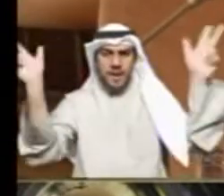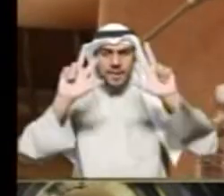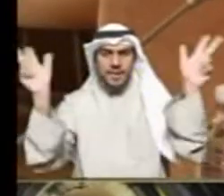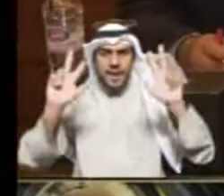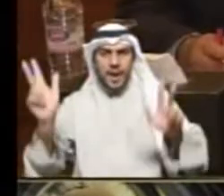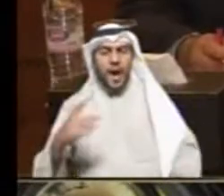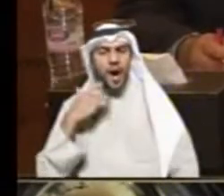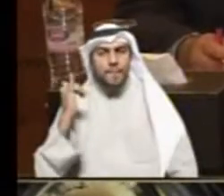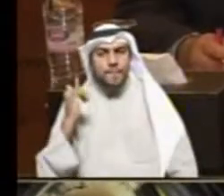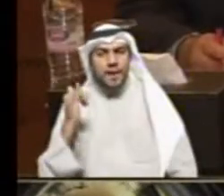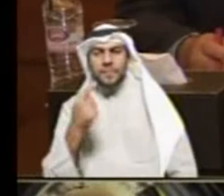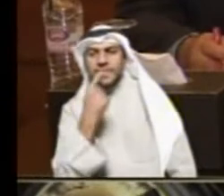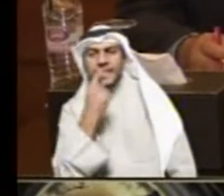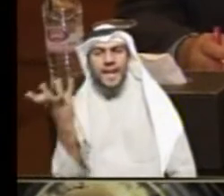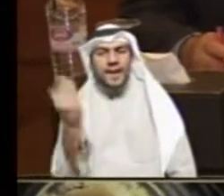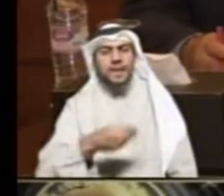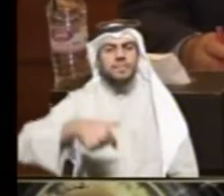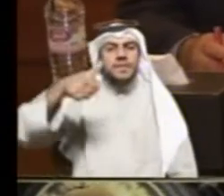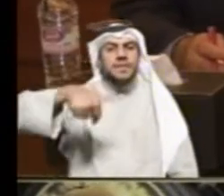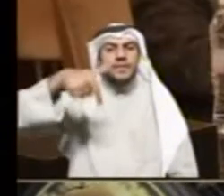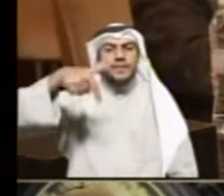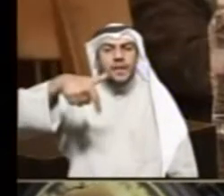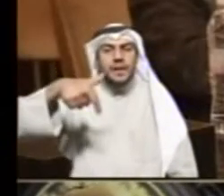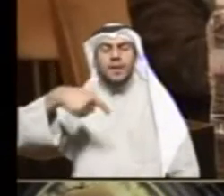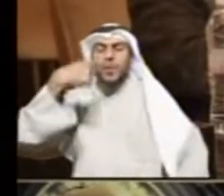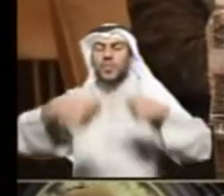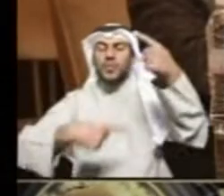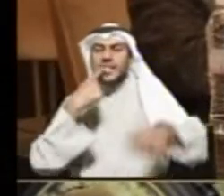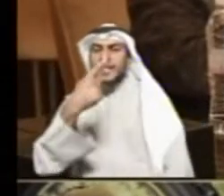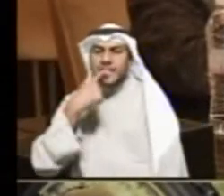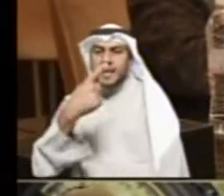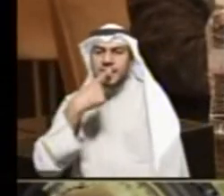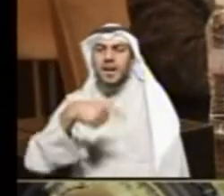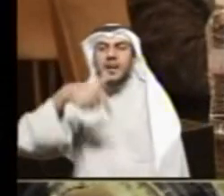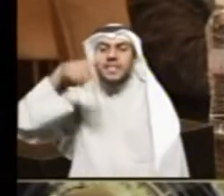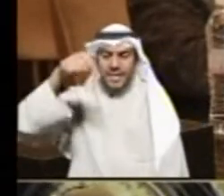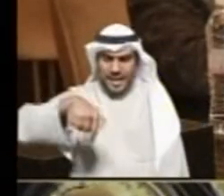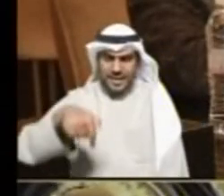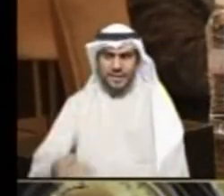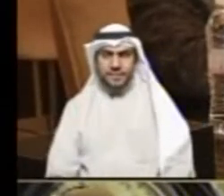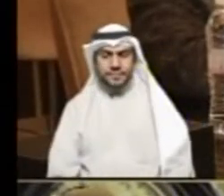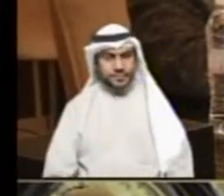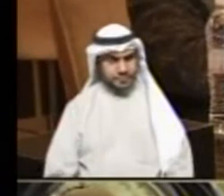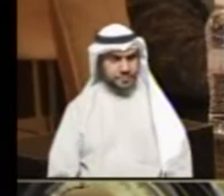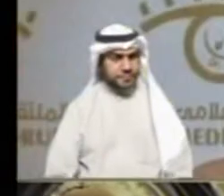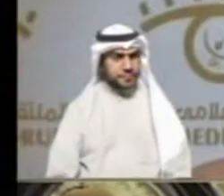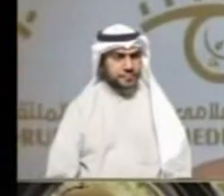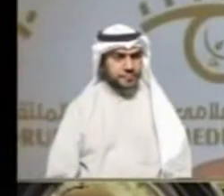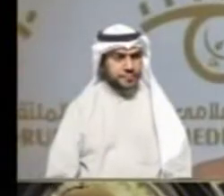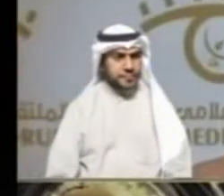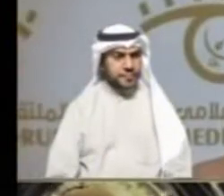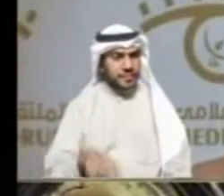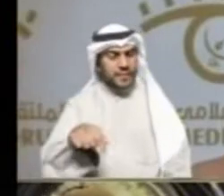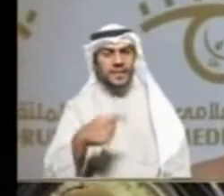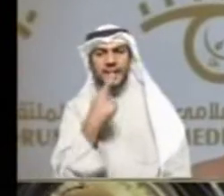الإعلامي العربي للسنة السادسة على التوالي، والتي تتضمن جانبين إعلامي وتكريمي. هذا العام أيضا تم